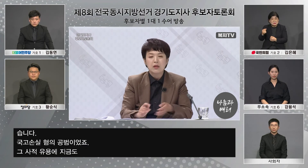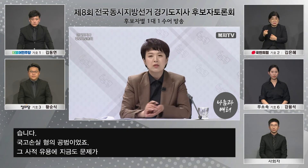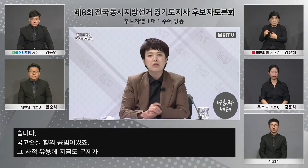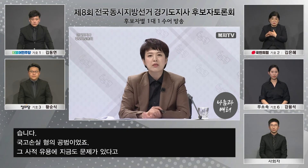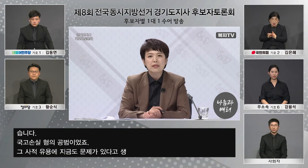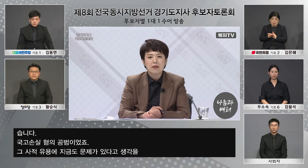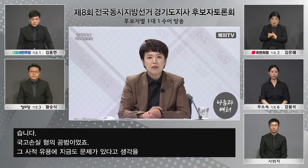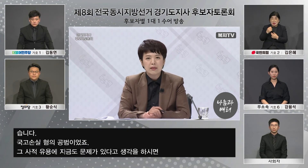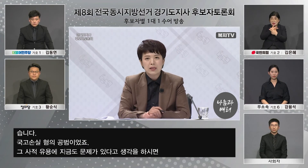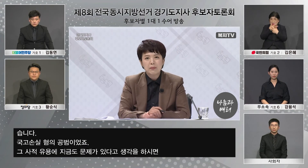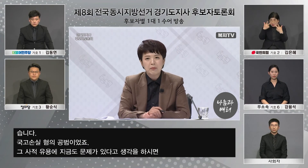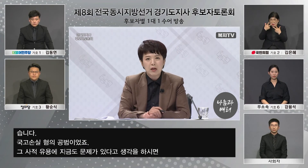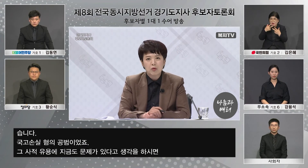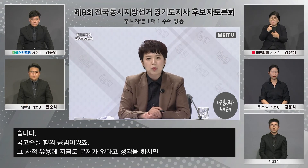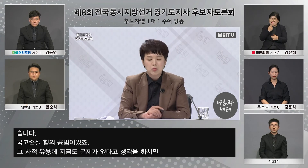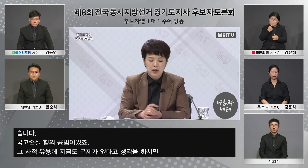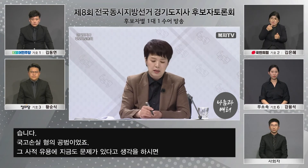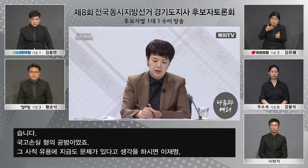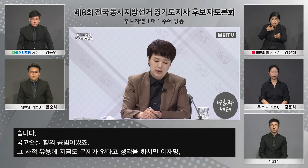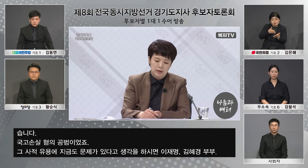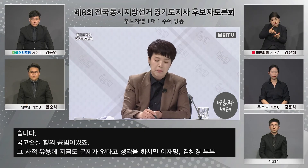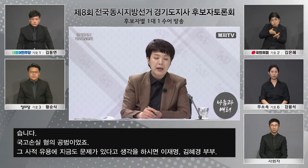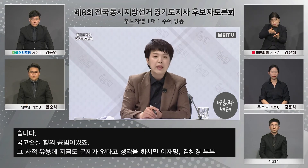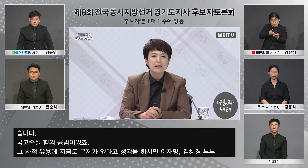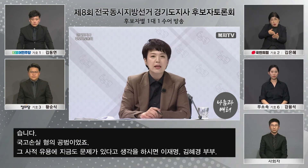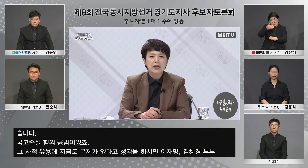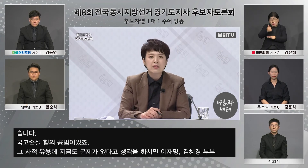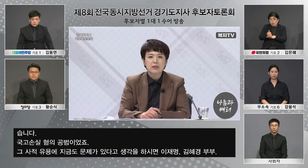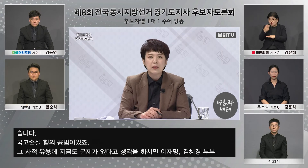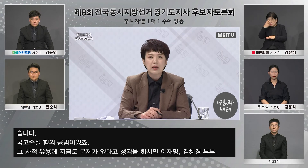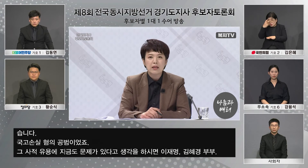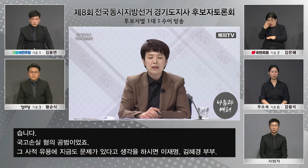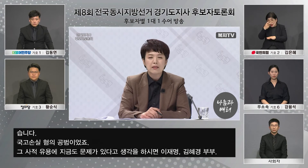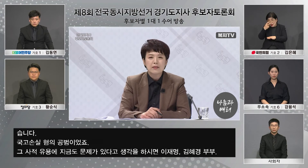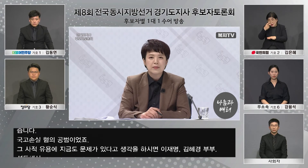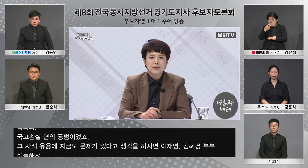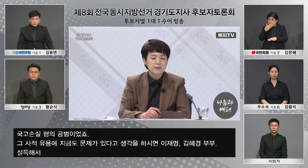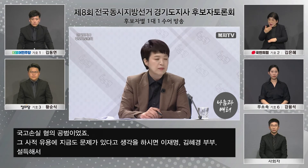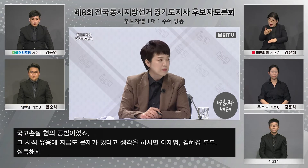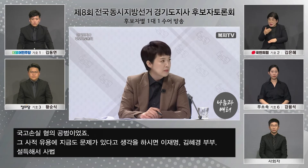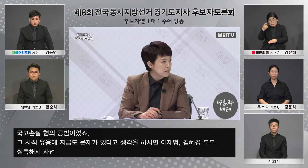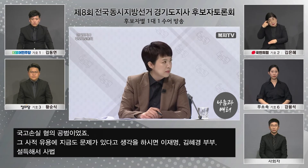부부 설득해서 사법당국 조사를 받게 할 생각이 있으십니까?